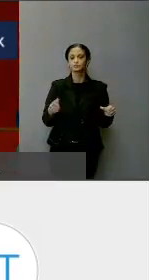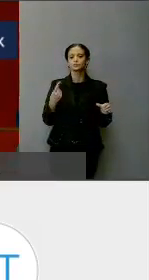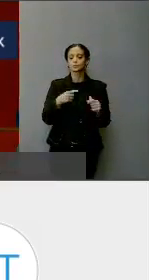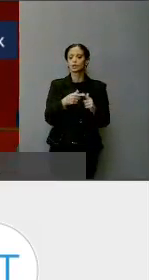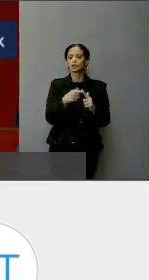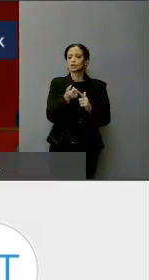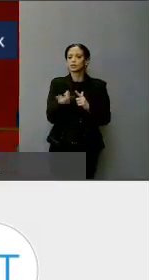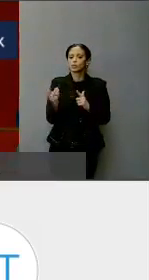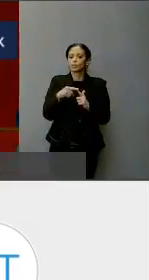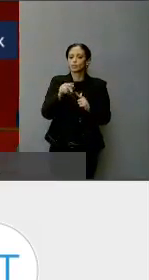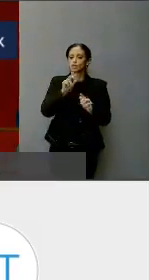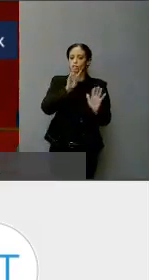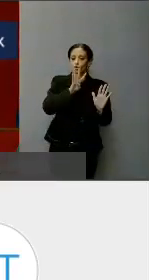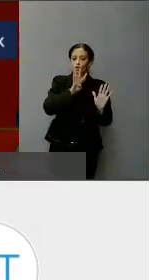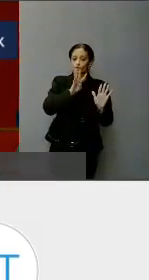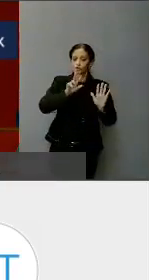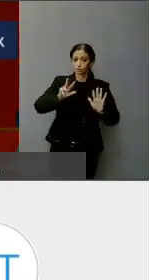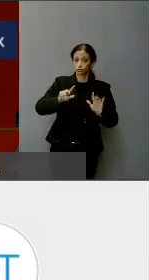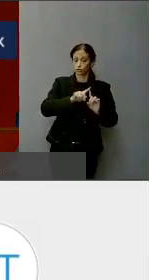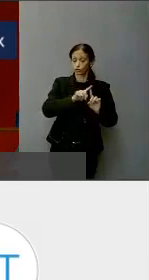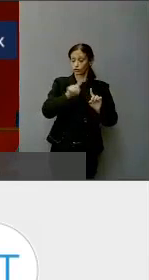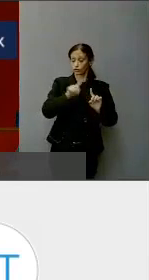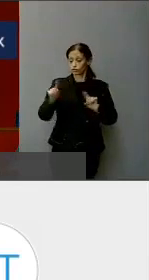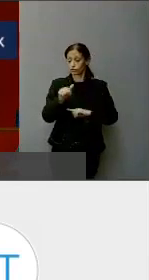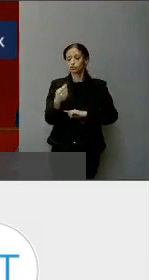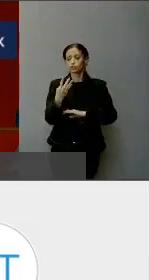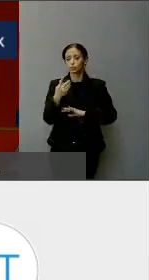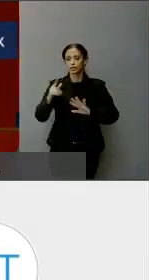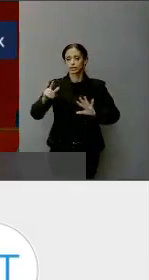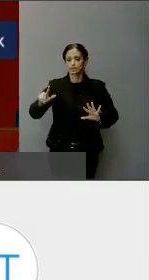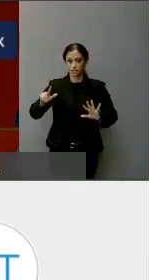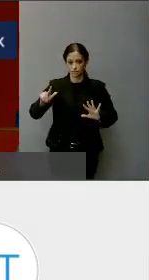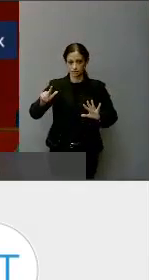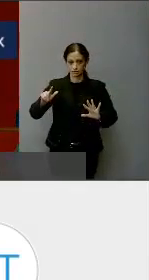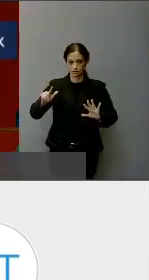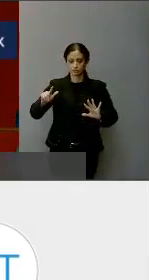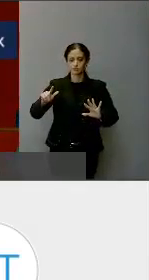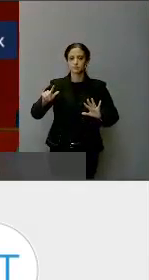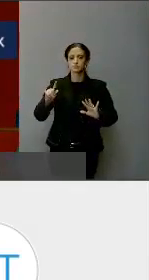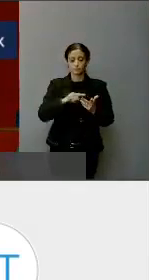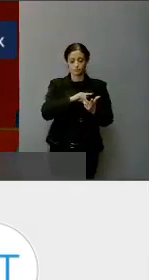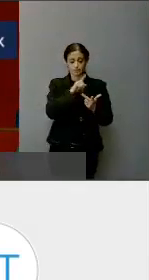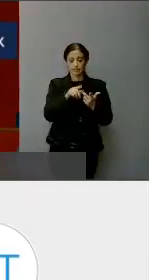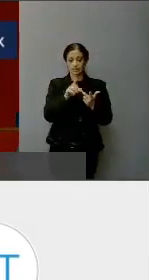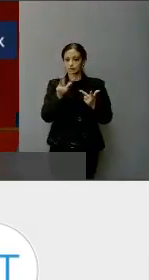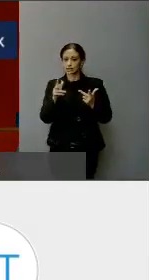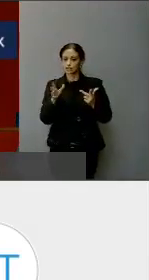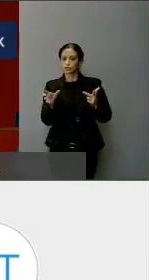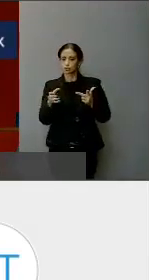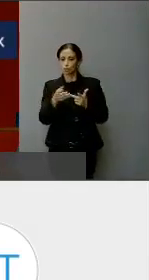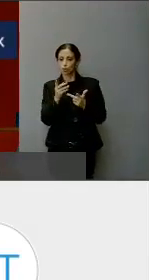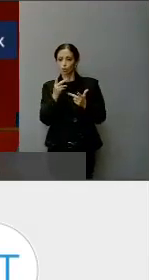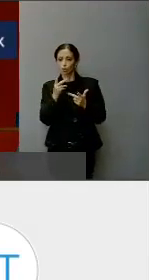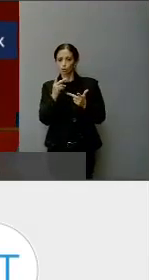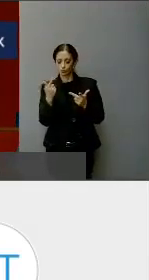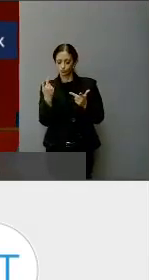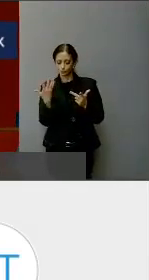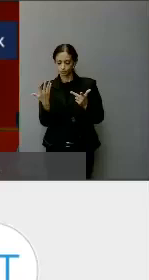dal 98 al 147 il terzo blocco riguarda